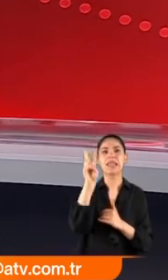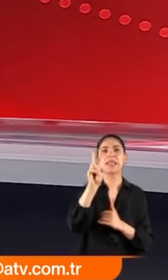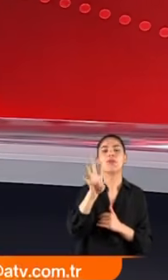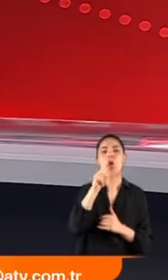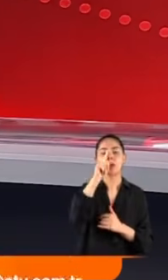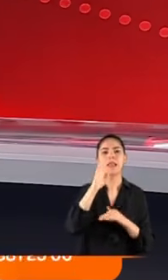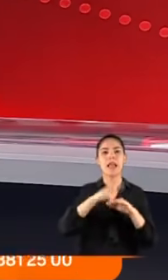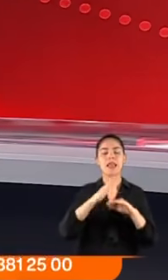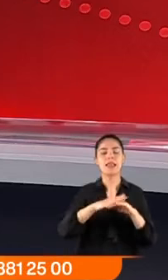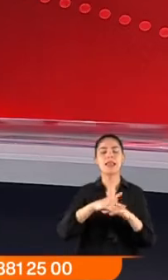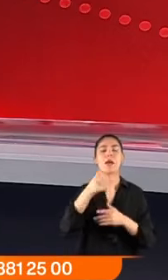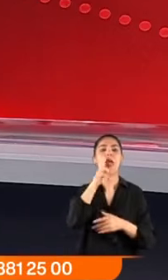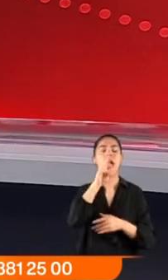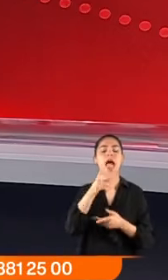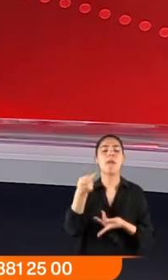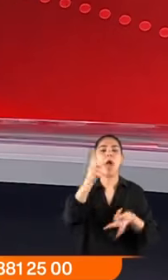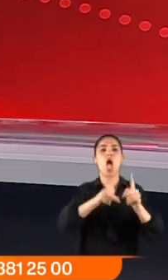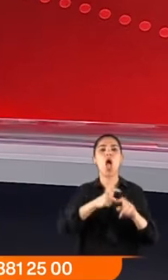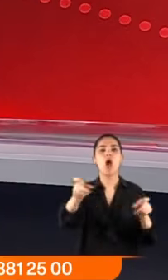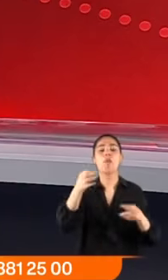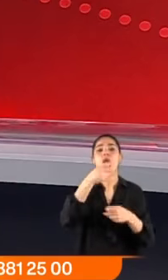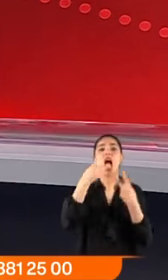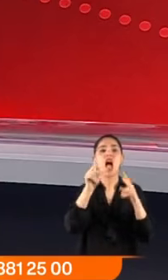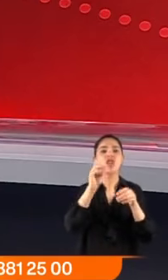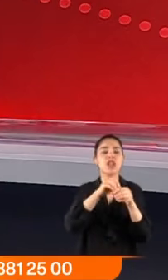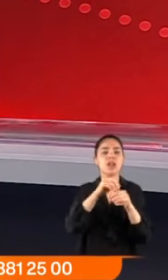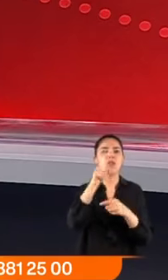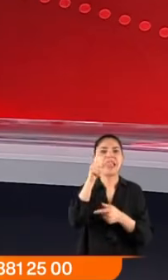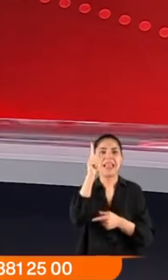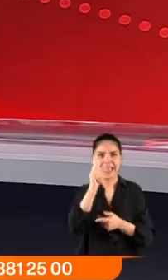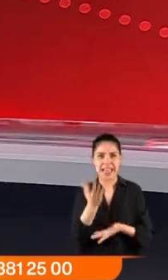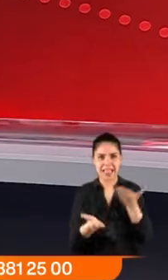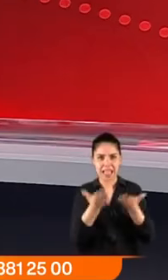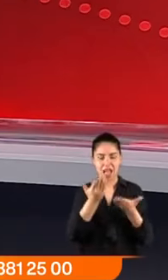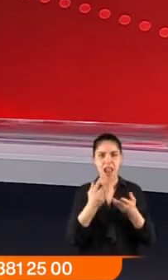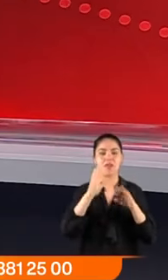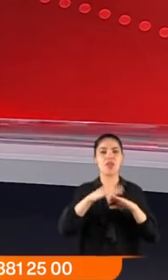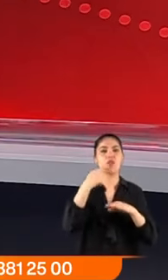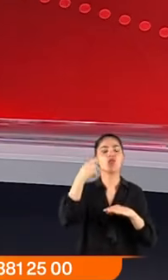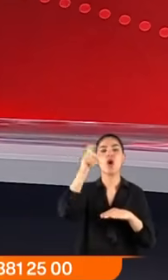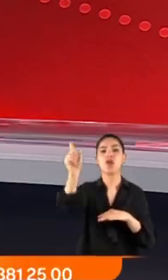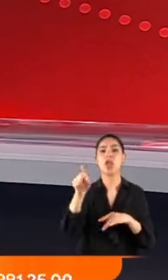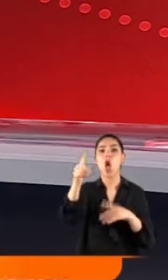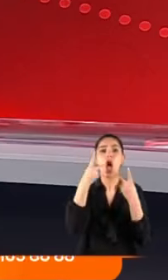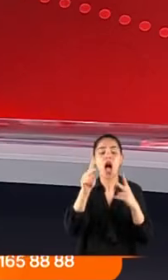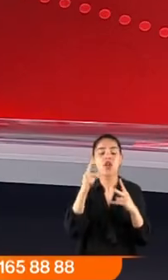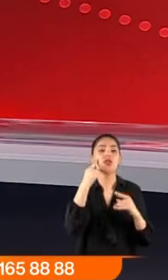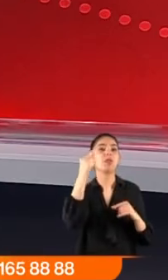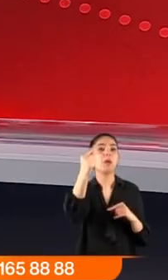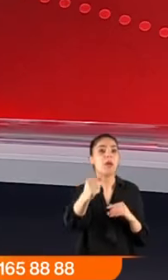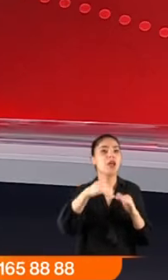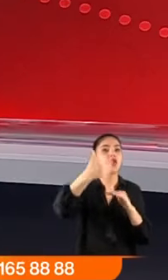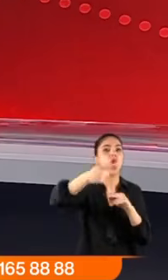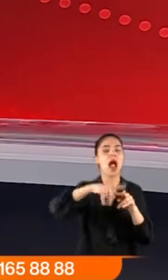24 Nisan'da yaptığı soykırım açıklamasına ilişkin ilk değerlendirmesini kısa bir süre önce yaptı Erdoğan. Önce o açıklamayı bir getirelim ekrana,